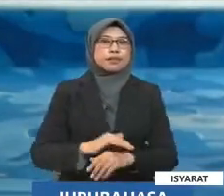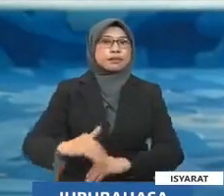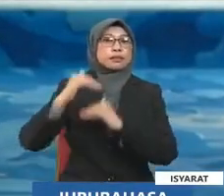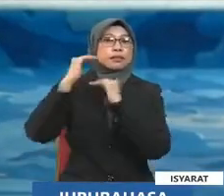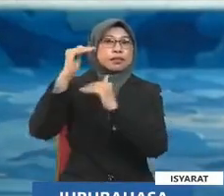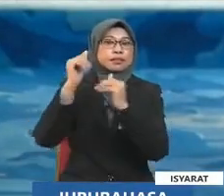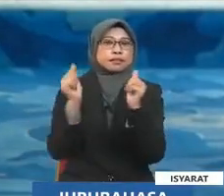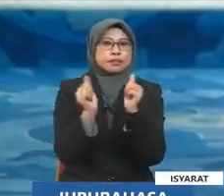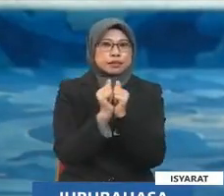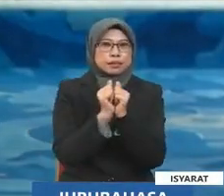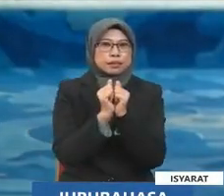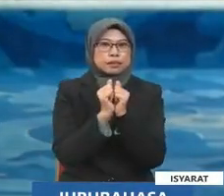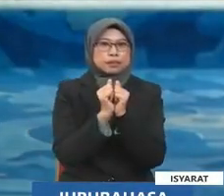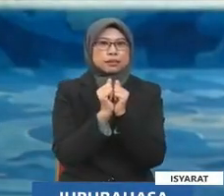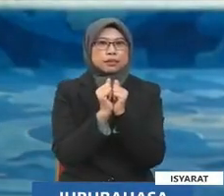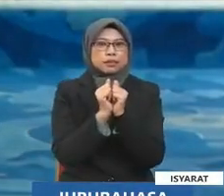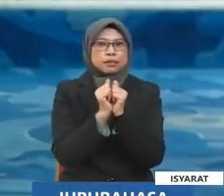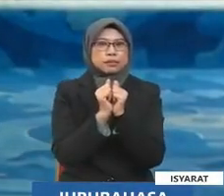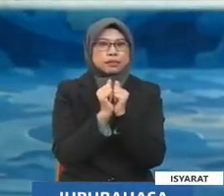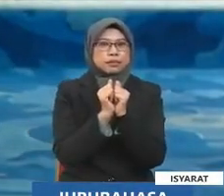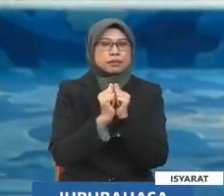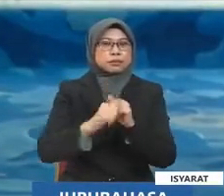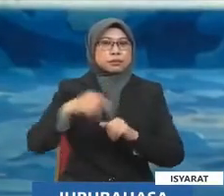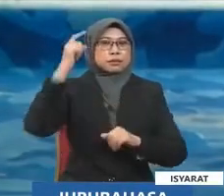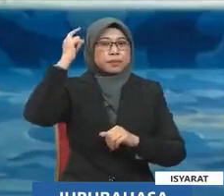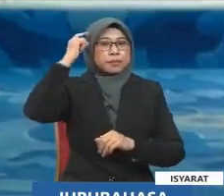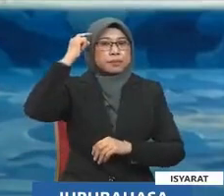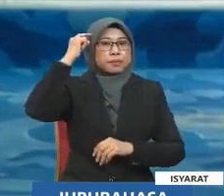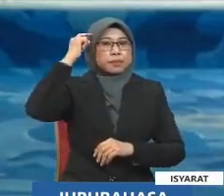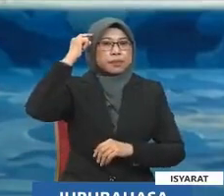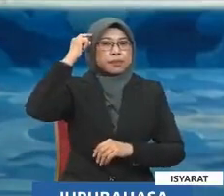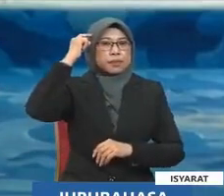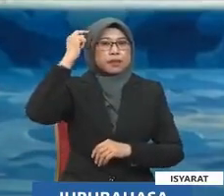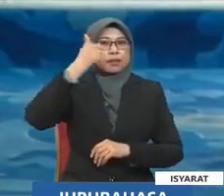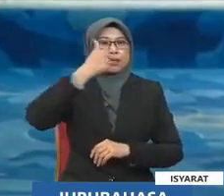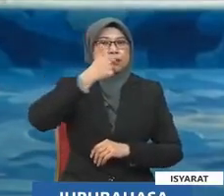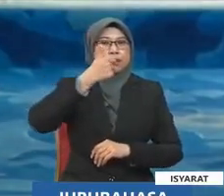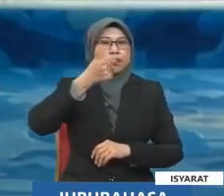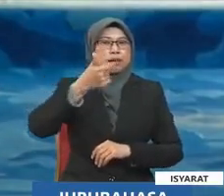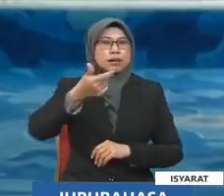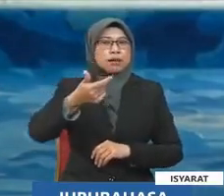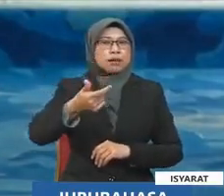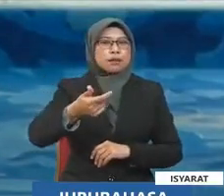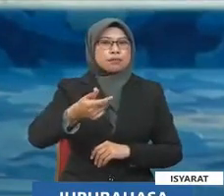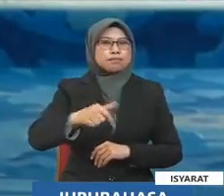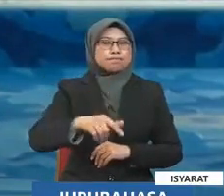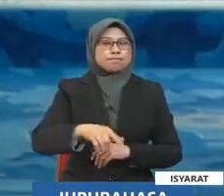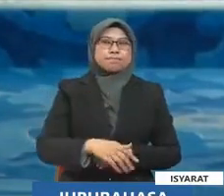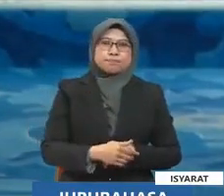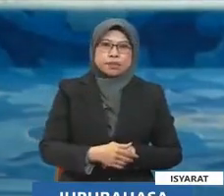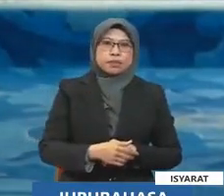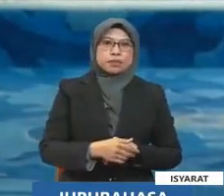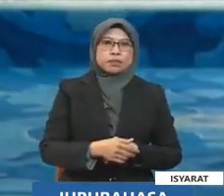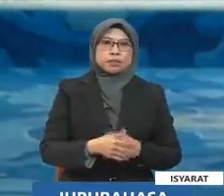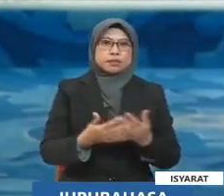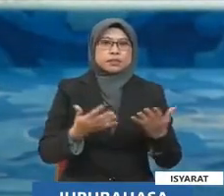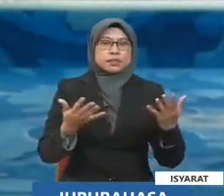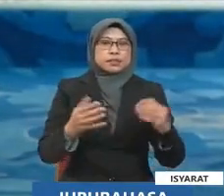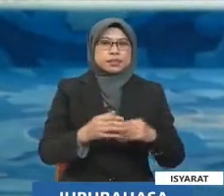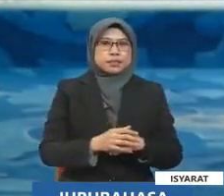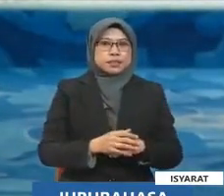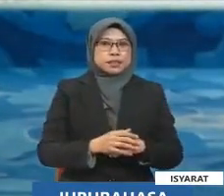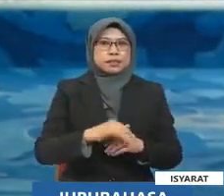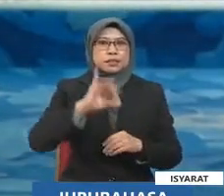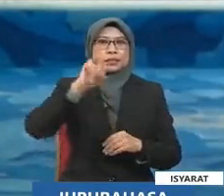terhad dengan captive mind, pemikiran usang lama yang anggap media ini seperti